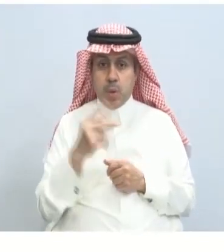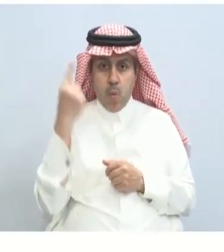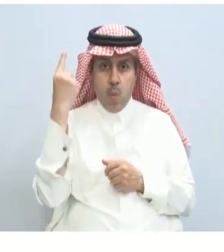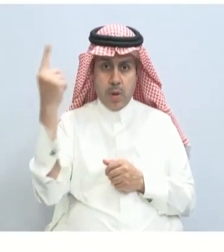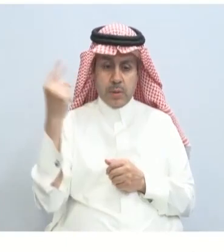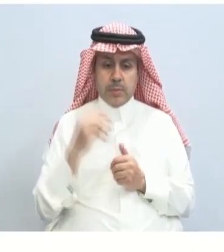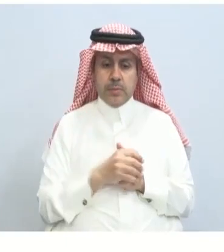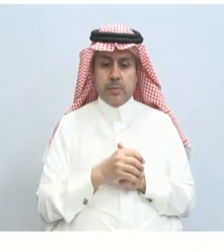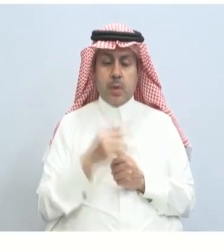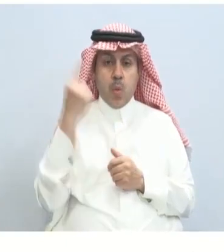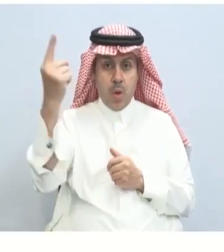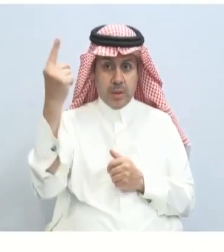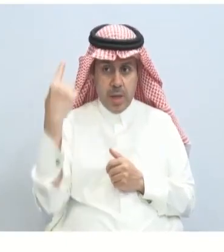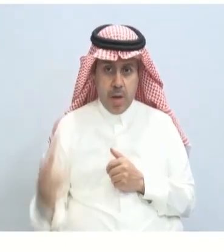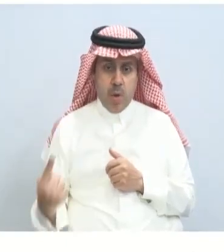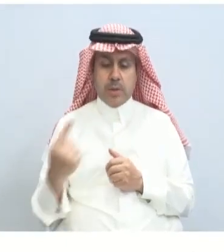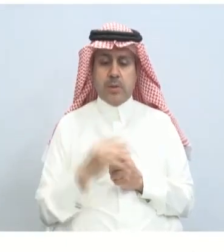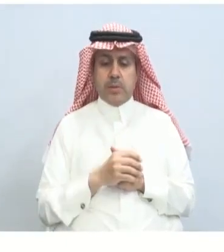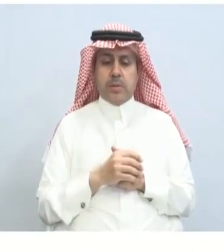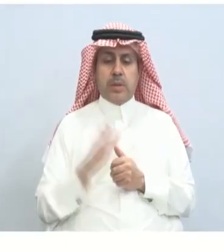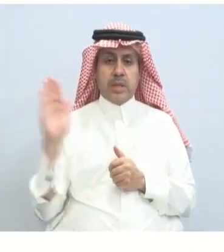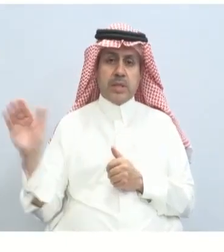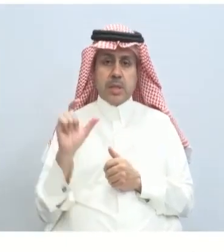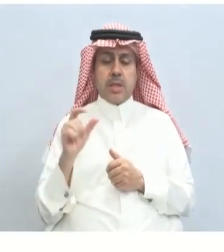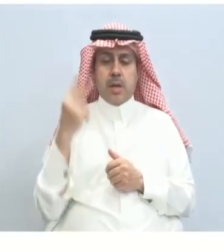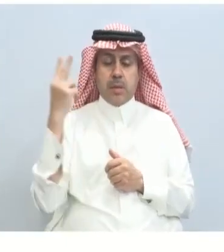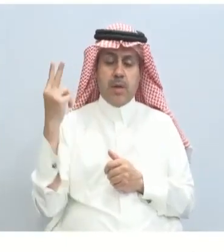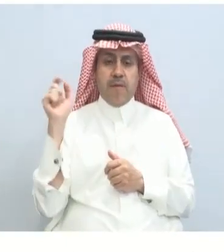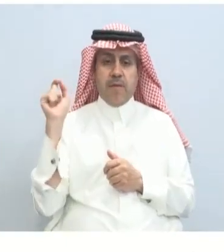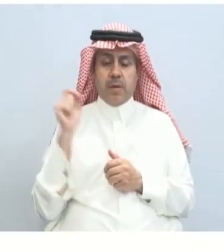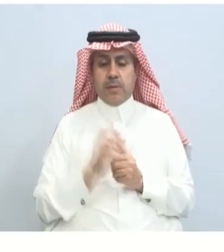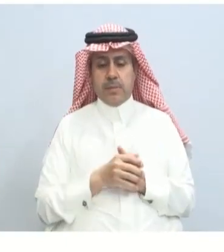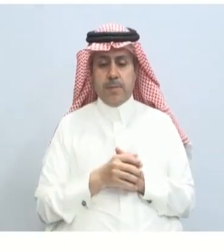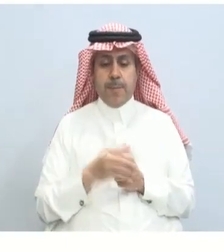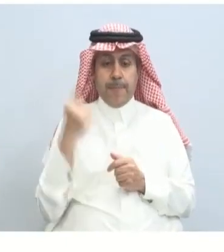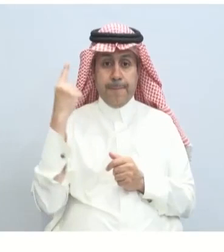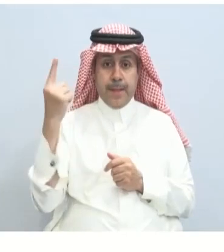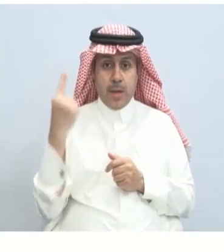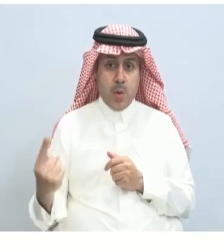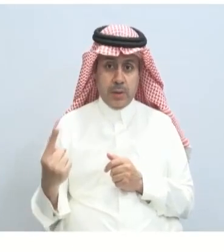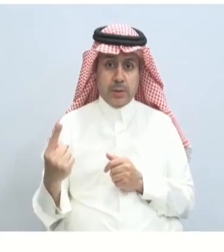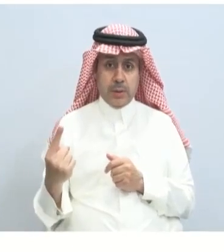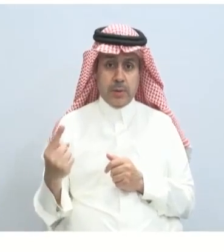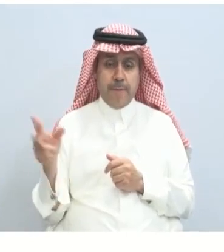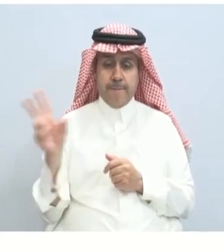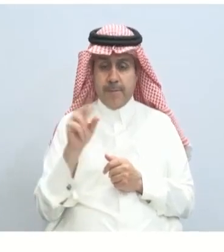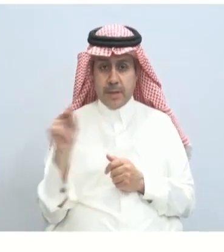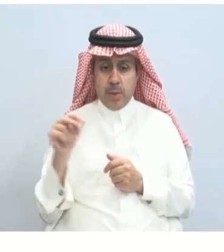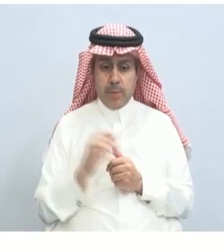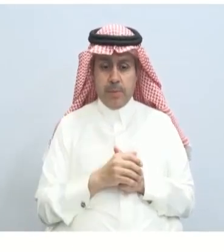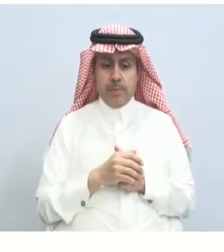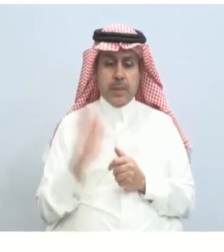واحد على واحد على ساين تربيع ثيتا طيب واحد على واحد ساين تربيع يساوي ايش يساوي